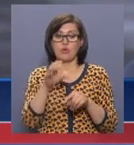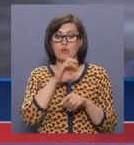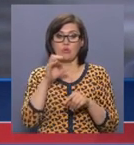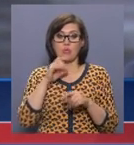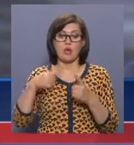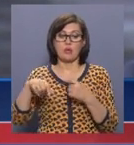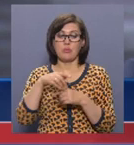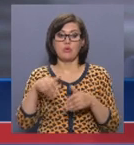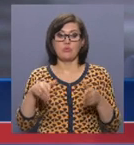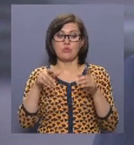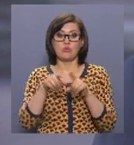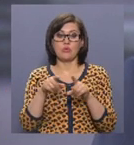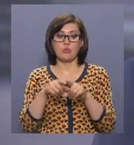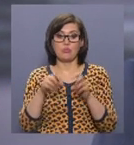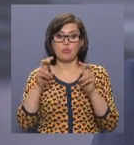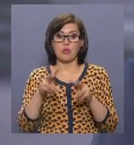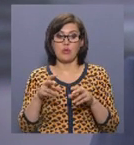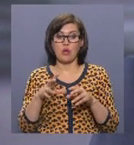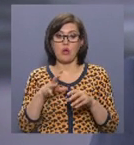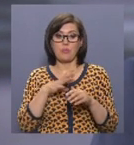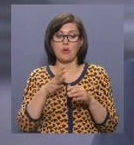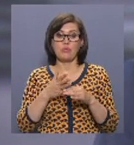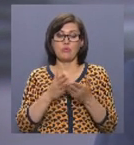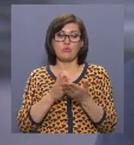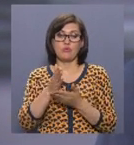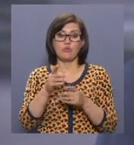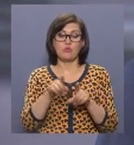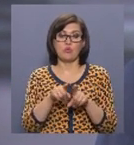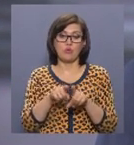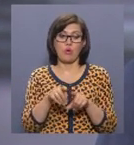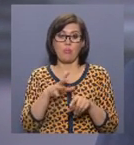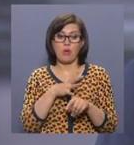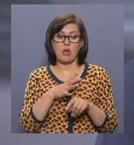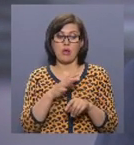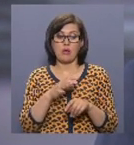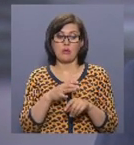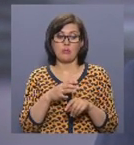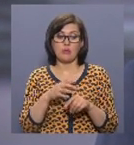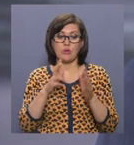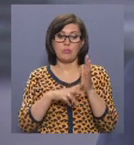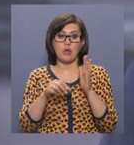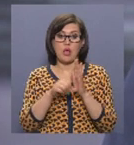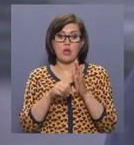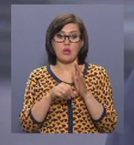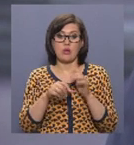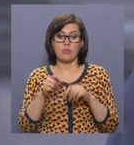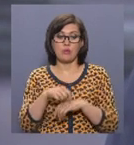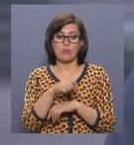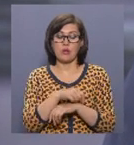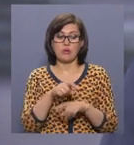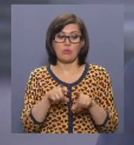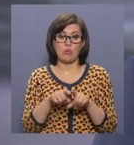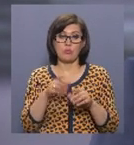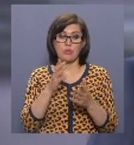айналма жол көшесінде ұзын сонары, ұзын несі 86 шақырымға қазір